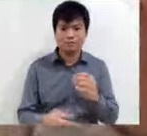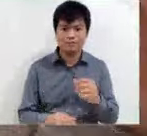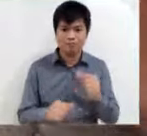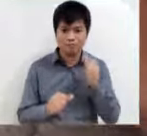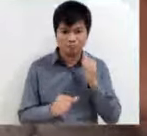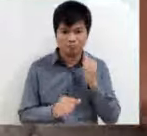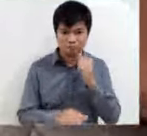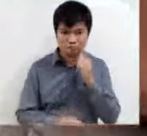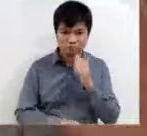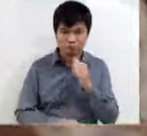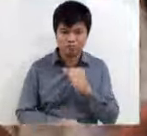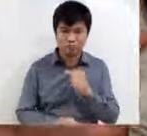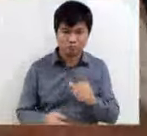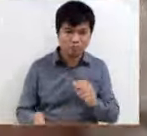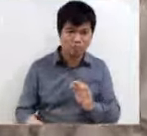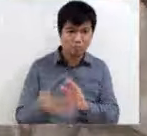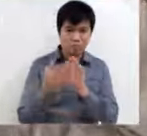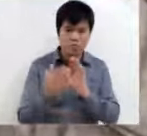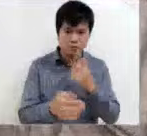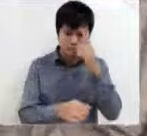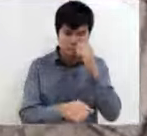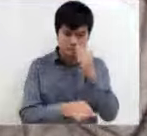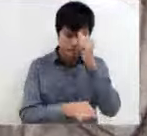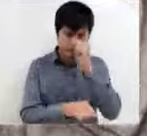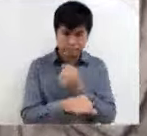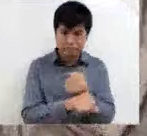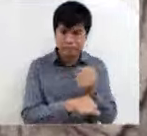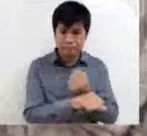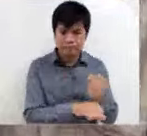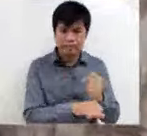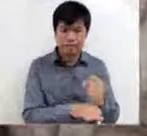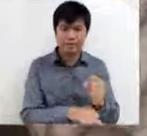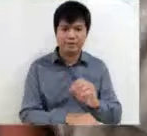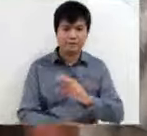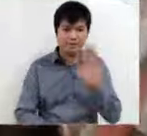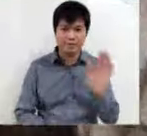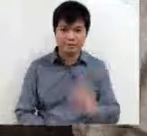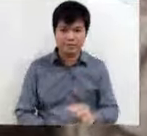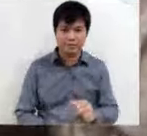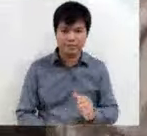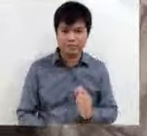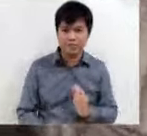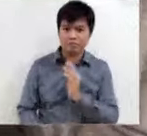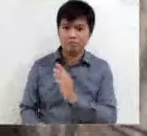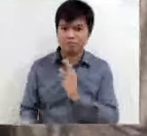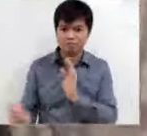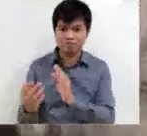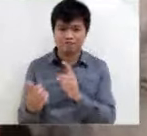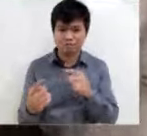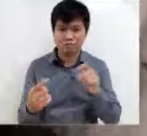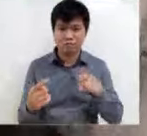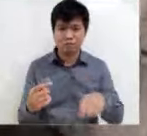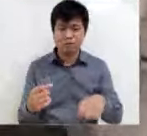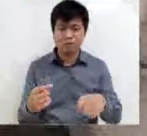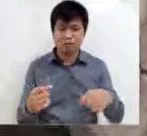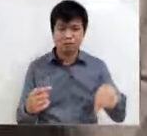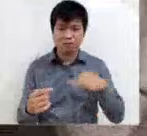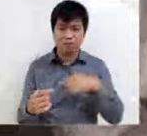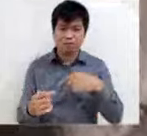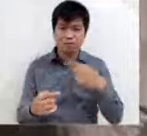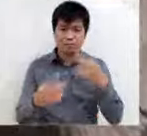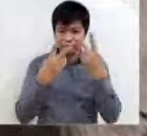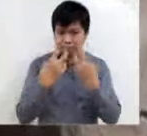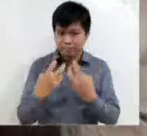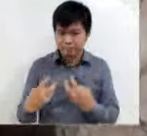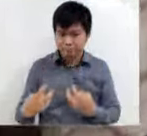din maaaral na hindi dapat sumusugod ka lang parati. Dapat nagsa-strategize ka din and pinaprocess